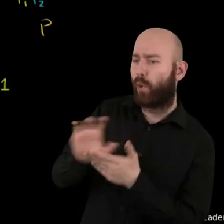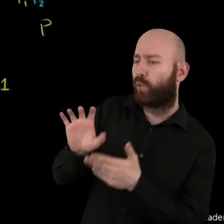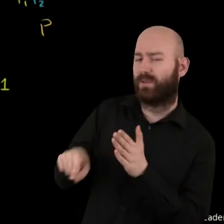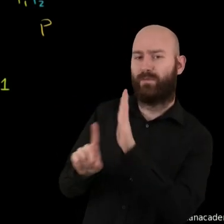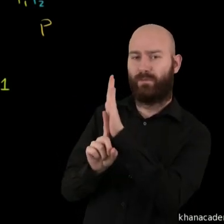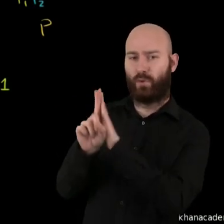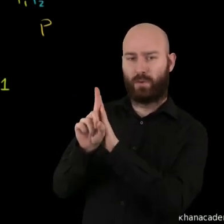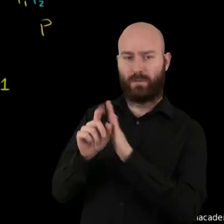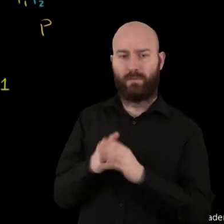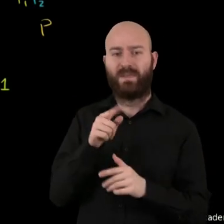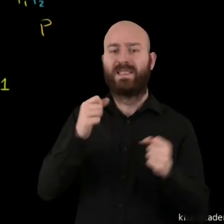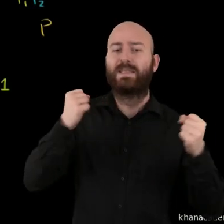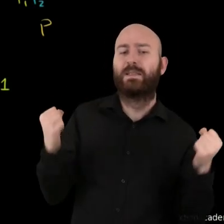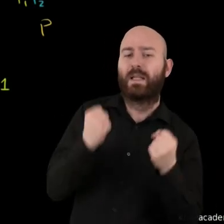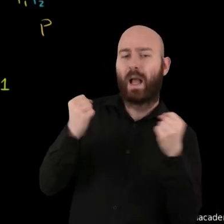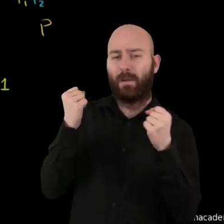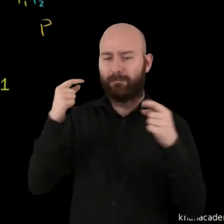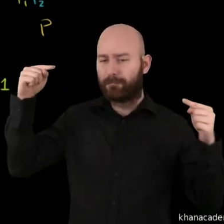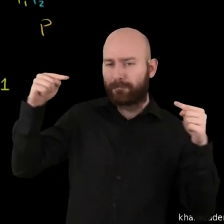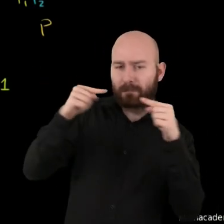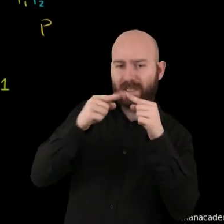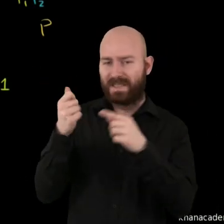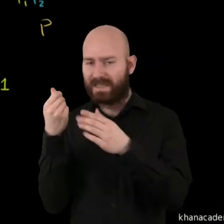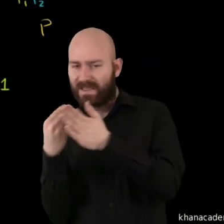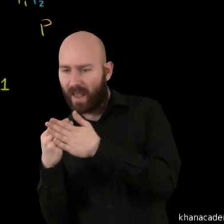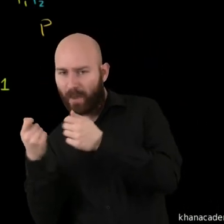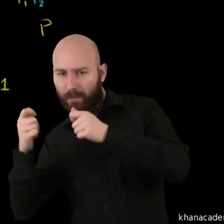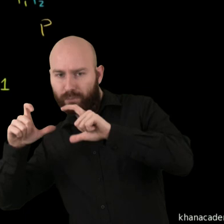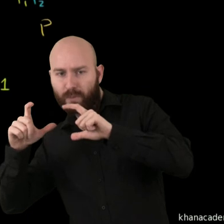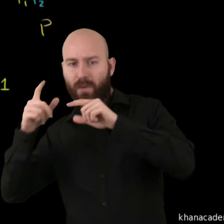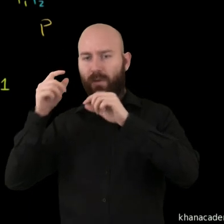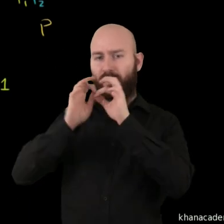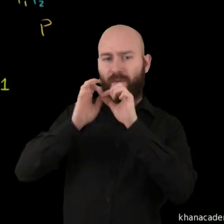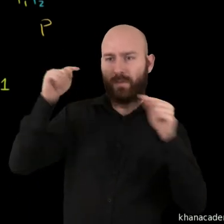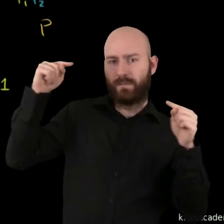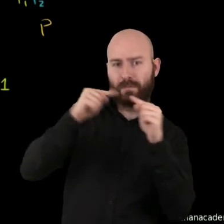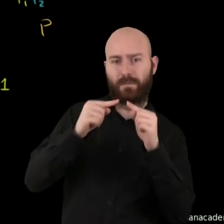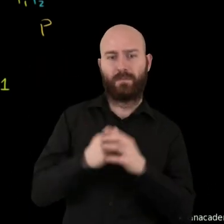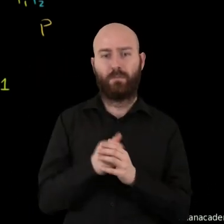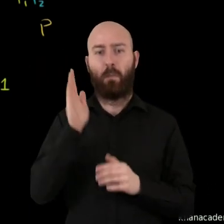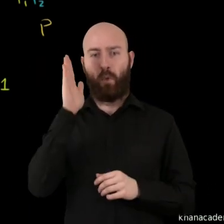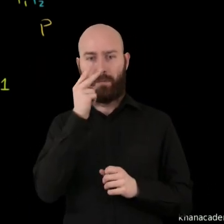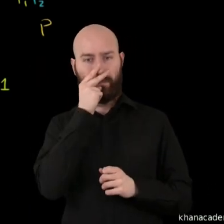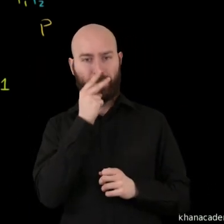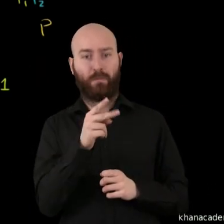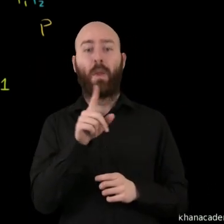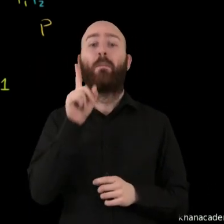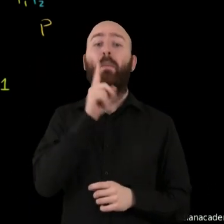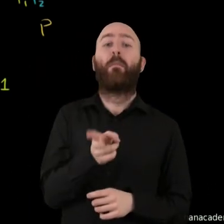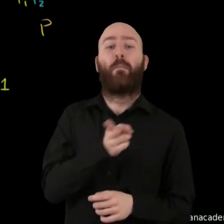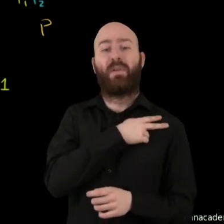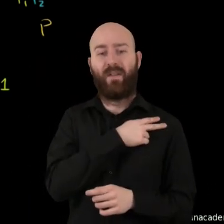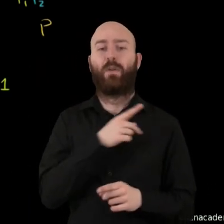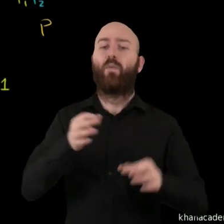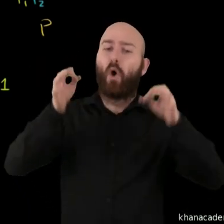realny jest miarą realnego wzrostu produkcji. Stara się uwzględnić realną podwyżkę cen. Później